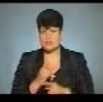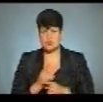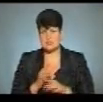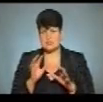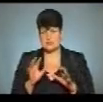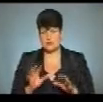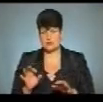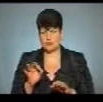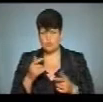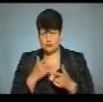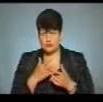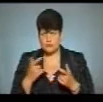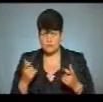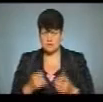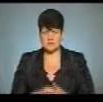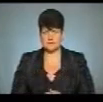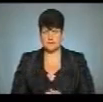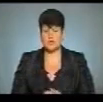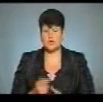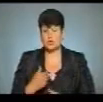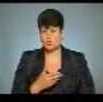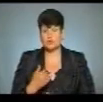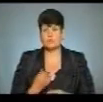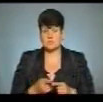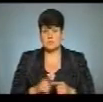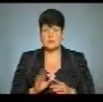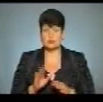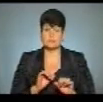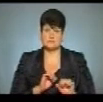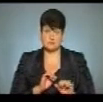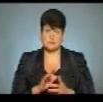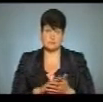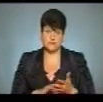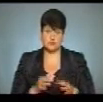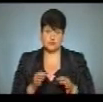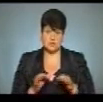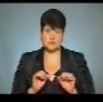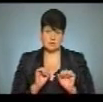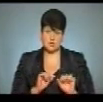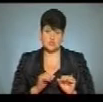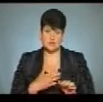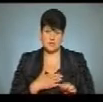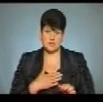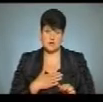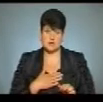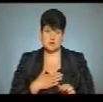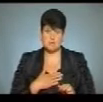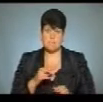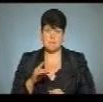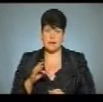інформацію та про друковані засоби масової інформації. Тому ми цю позицію будемо відстоювати і в суді, і захищати наших